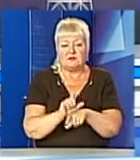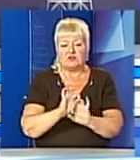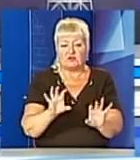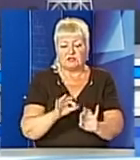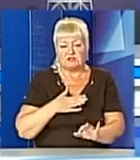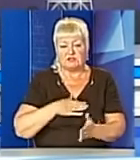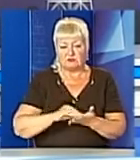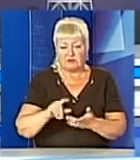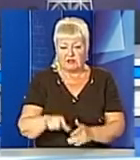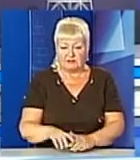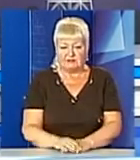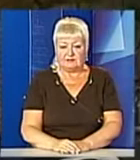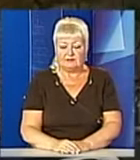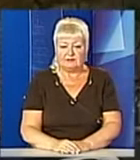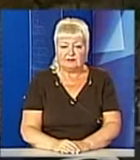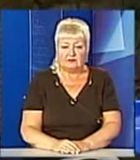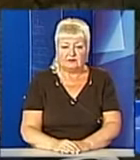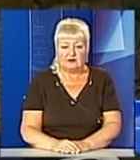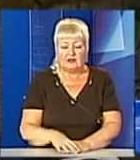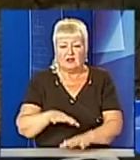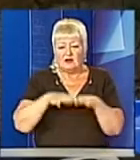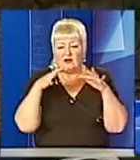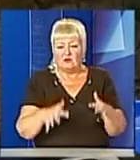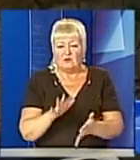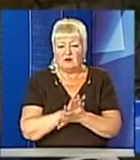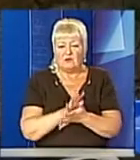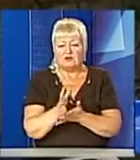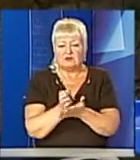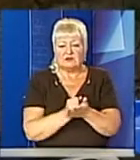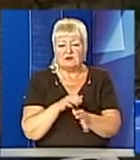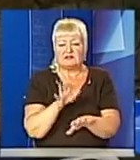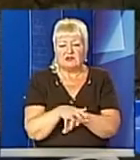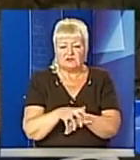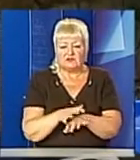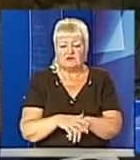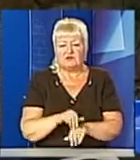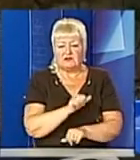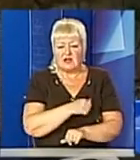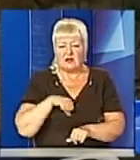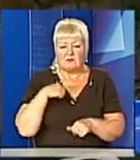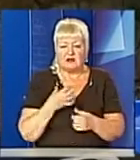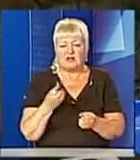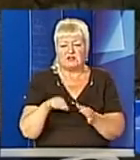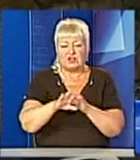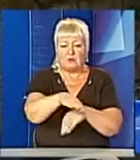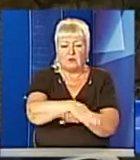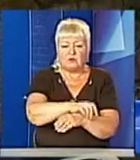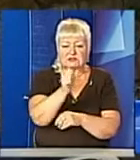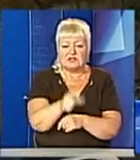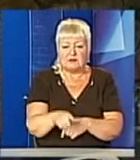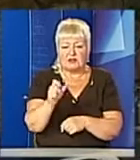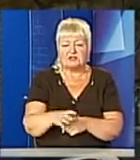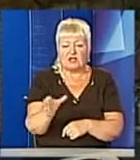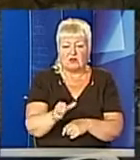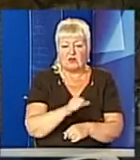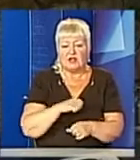розкаже Віталій Гаматин. Купа мотлуху, запасна пара взуття, нижня білизна, ще пусті пляшки від алкоголю та